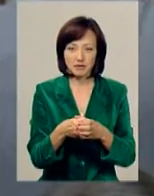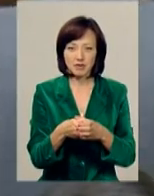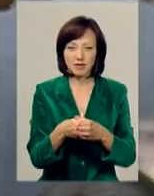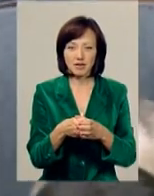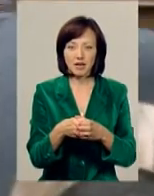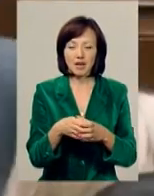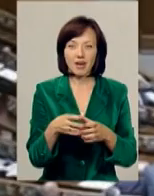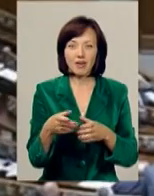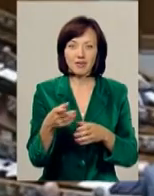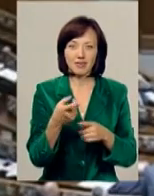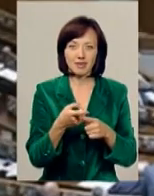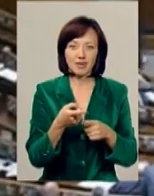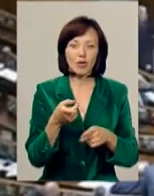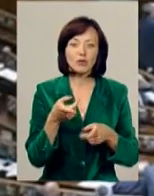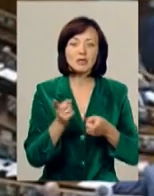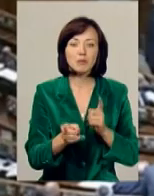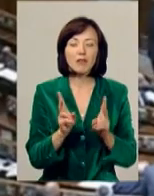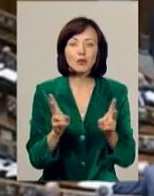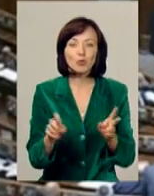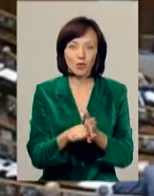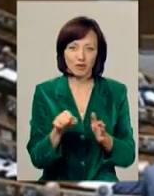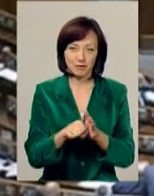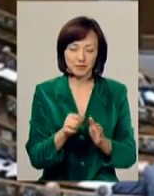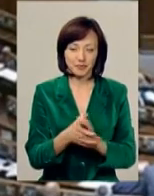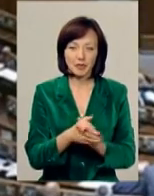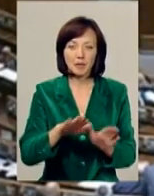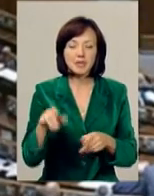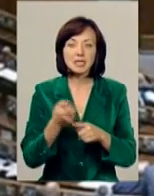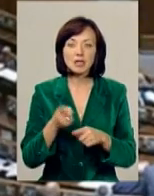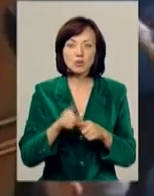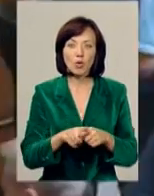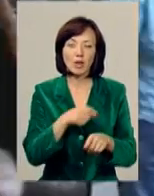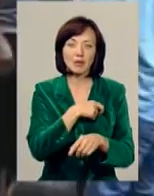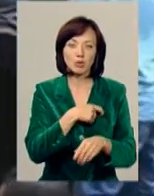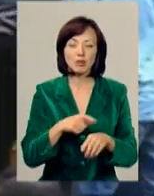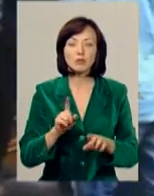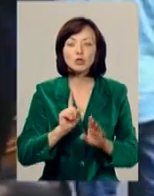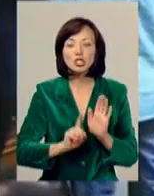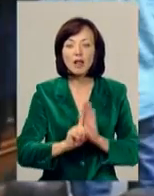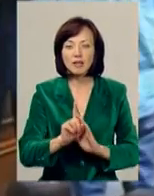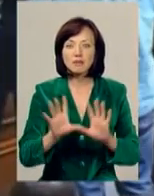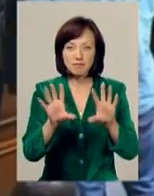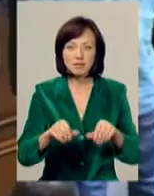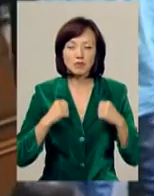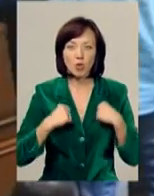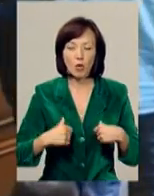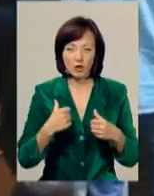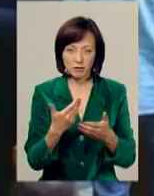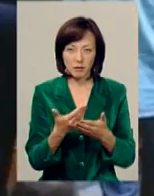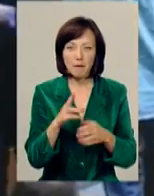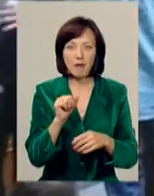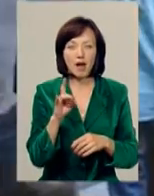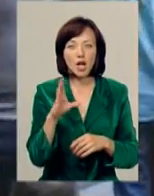руки забраує Володя Володя Володя після цього парламентарі почали заспокоювати свого колегу Володимир Парасюк